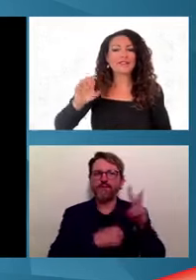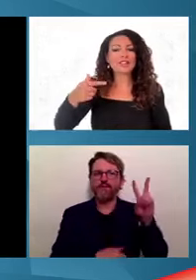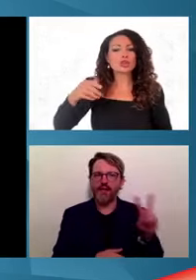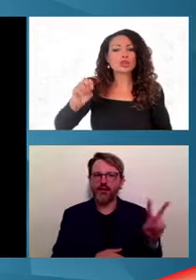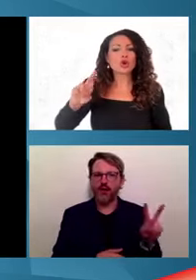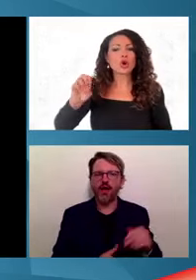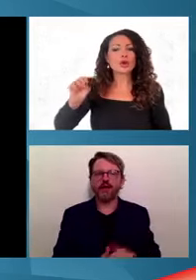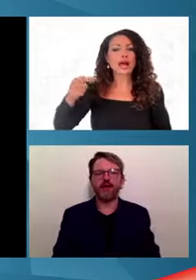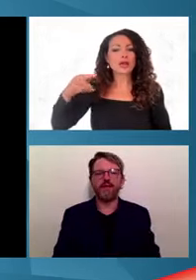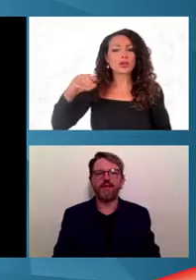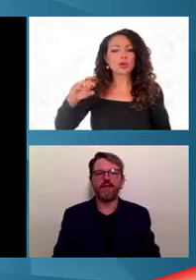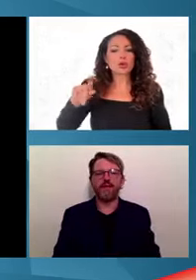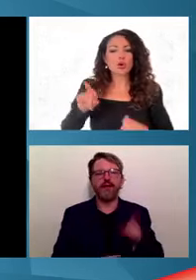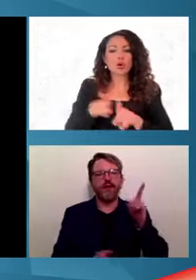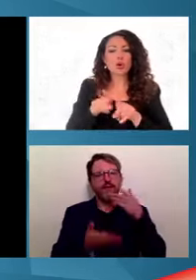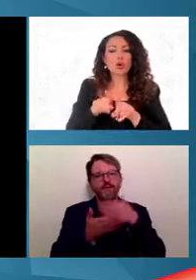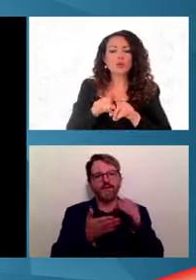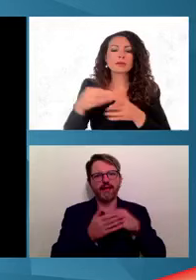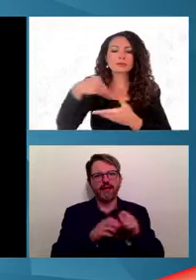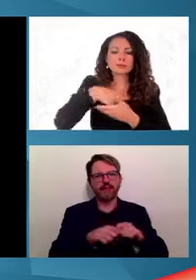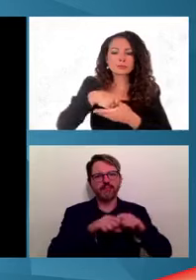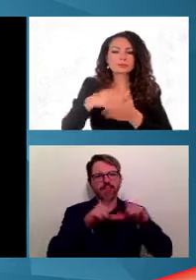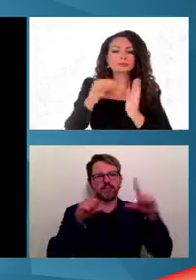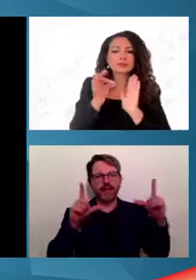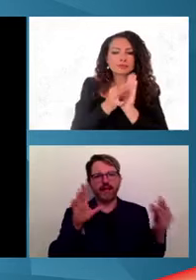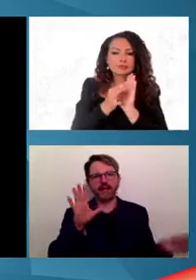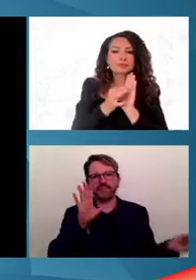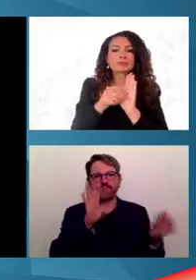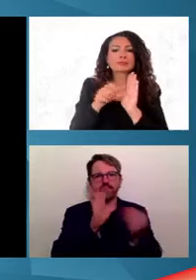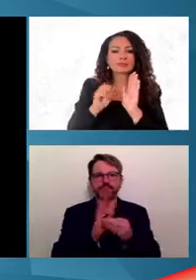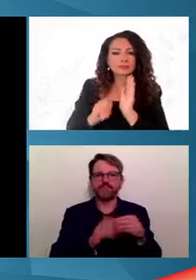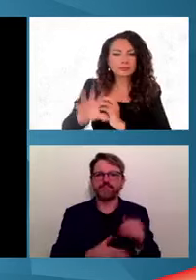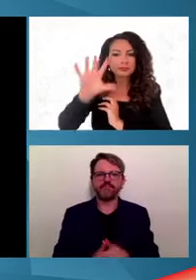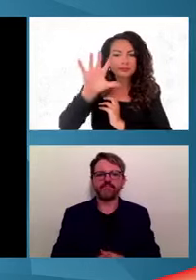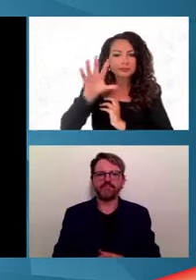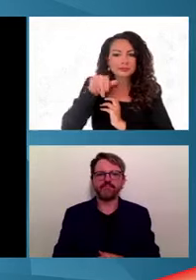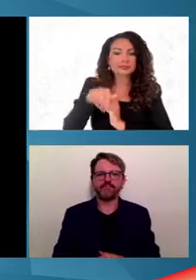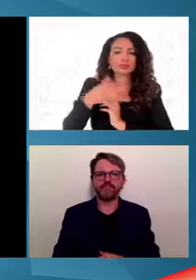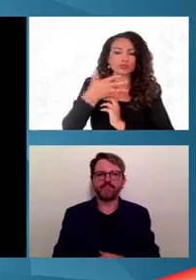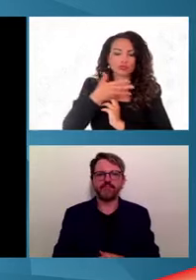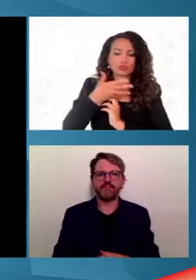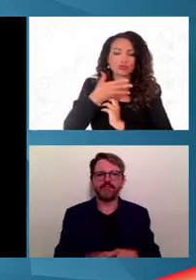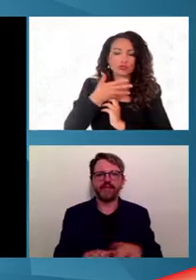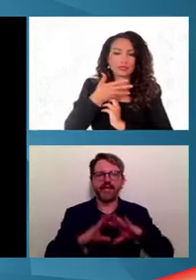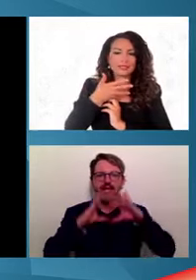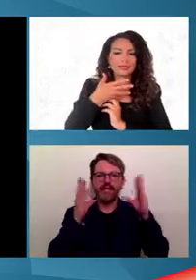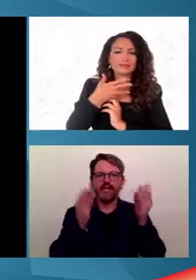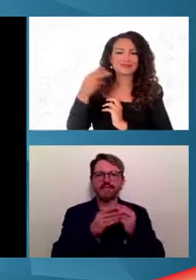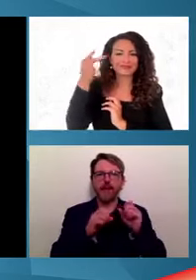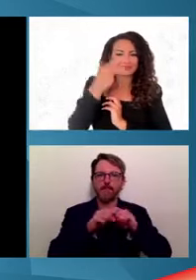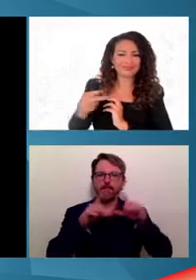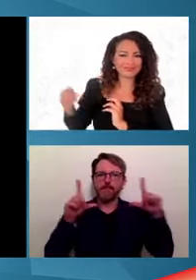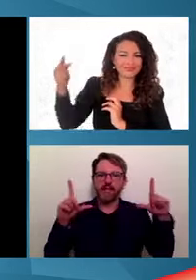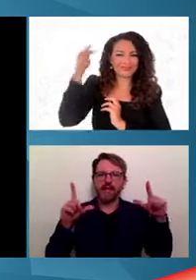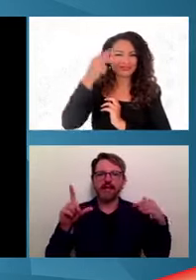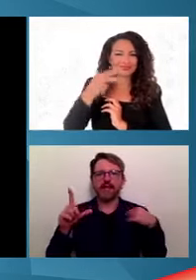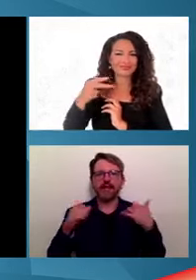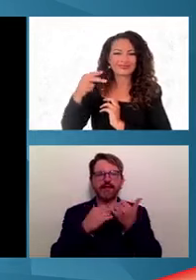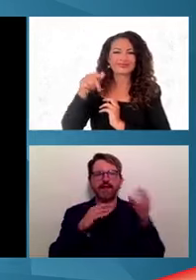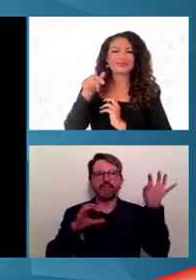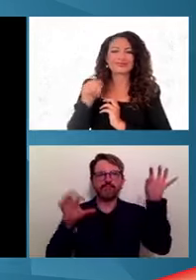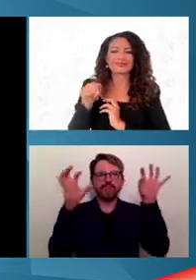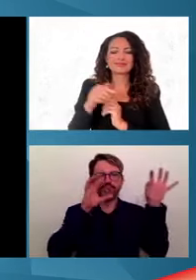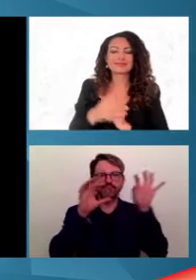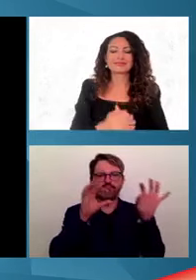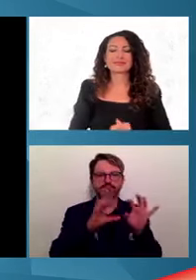di bilancio che sta per crescere, diciamo, sullo schermo. Das Bild ist,